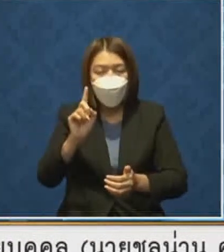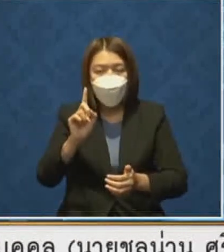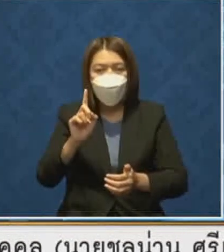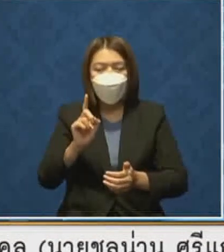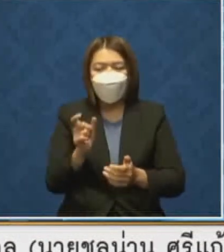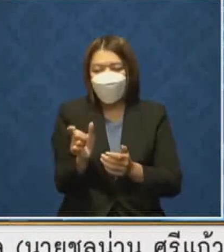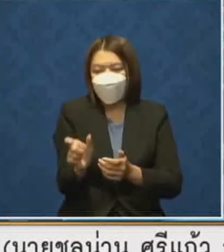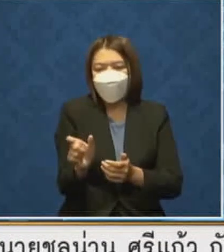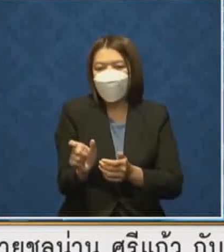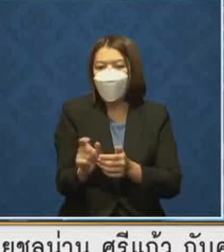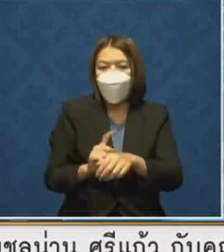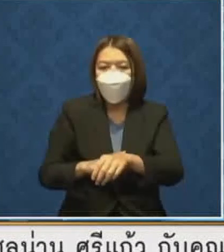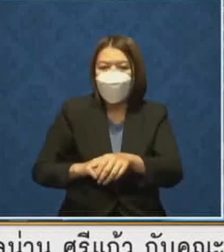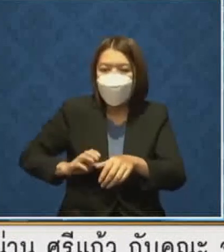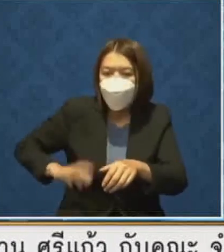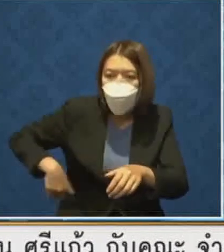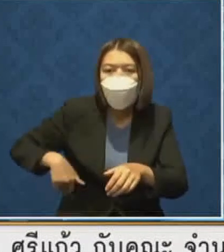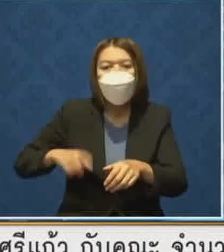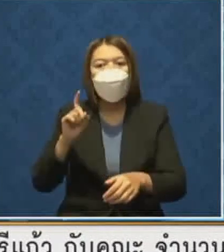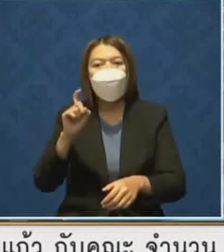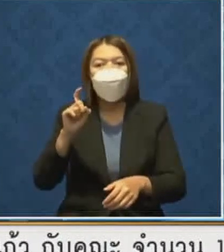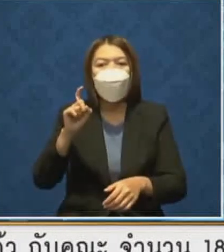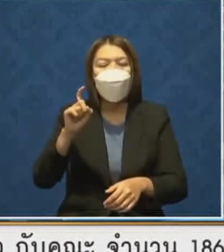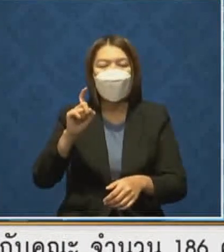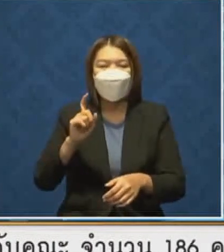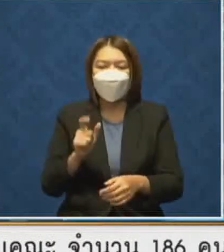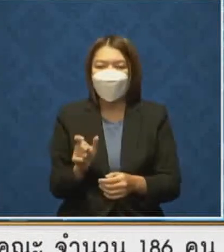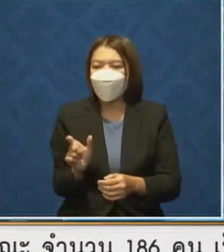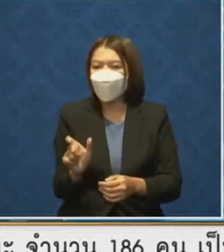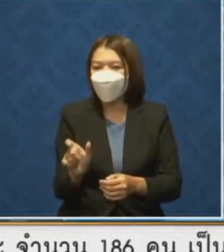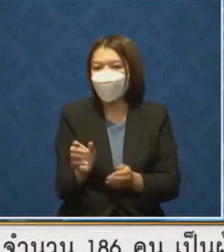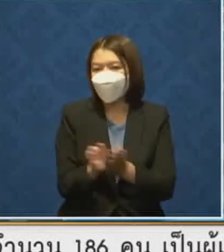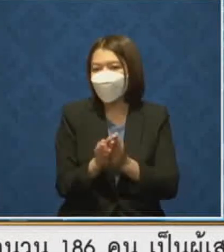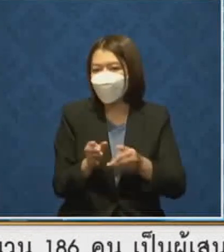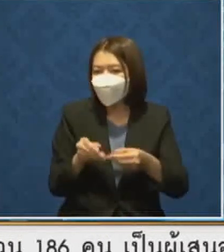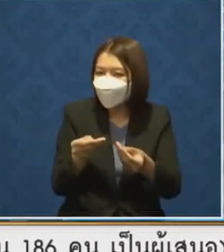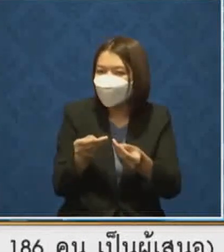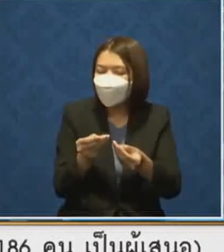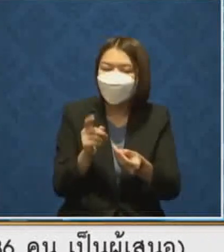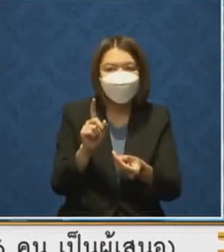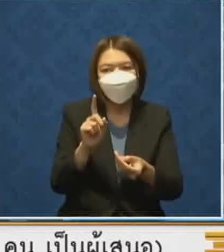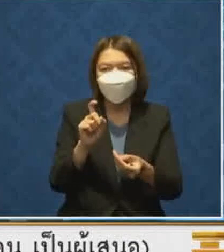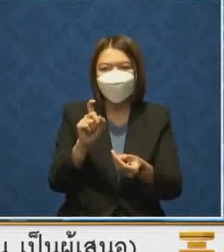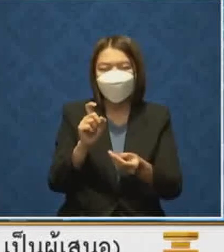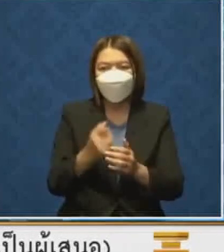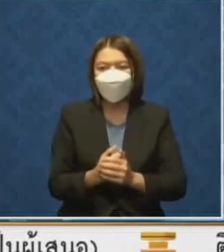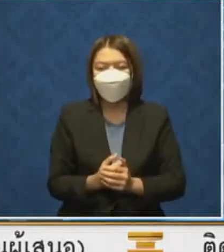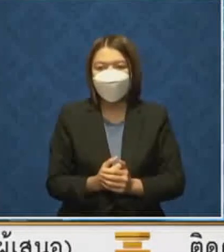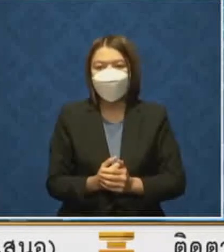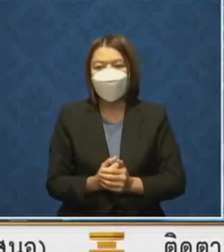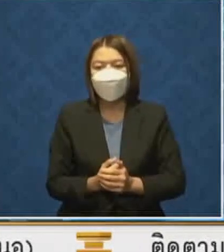ในทั้งในการท่าแล้วก็ทัพอากาศด้วยสองกลุ่มนี้กลายเป็นกลุ่มที่สูบเลือดเงินภาษีประชาช